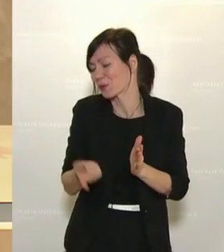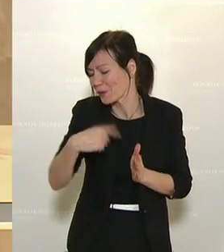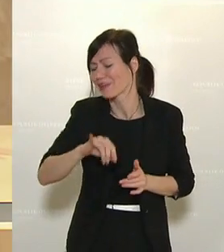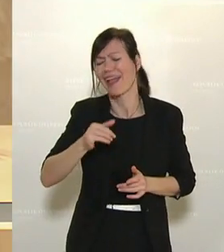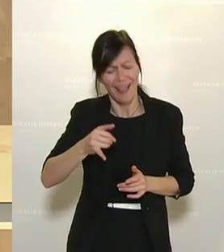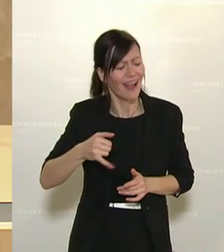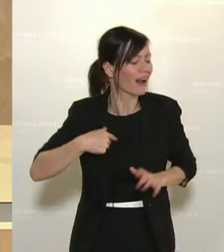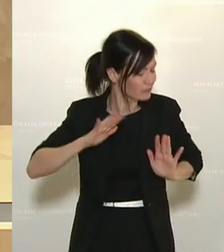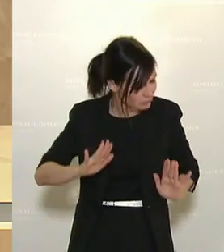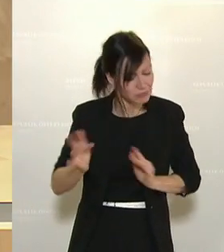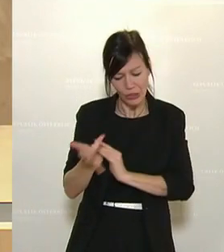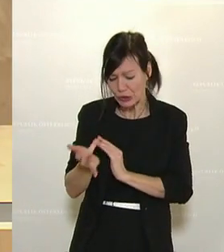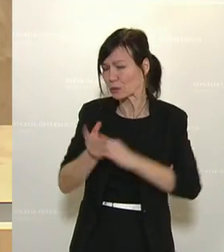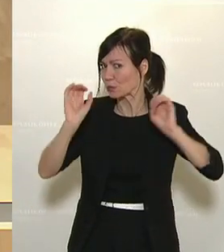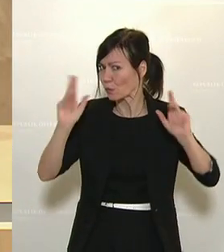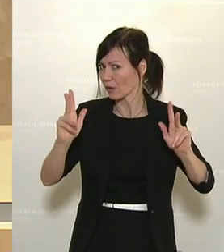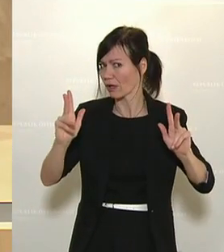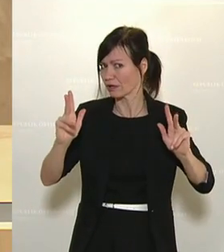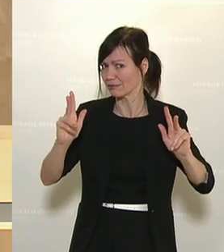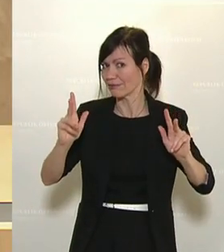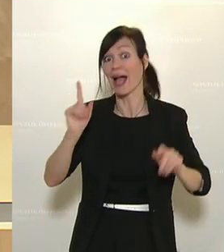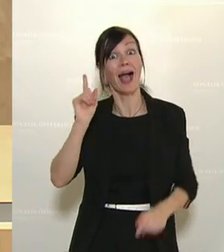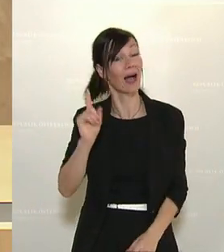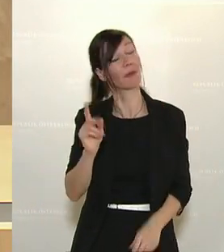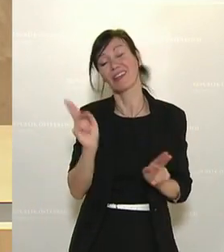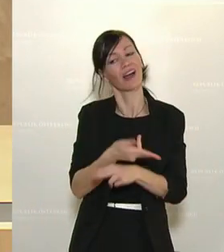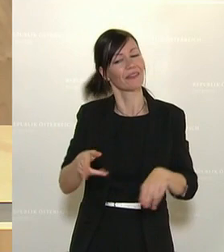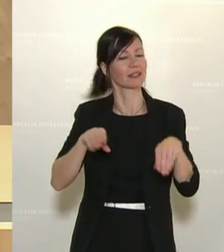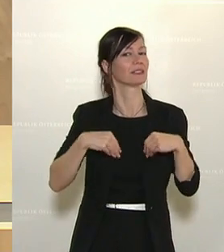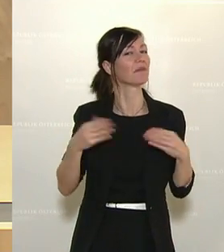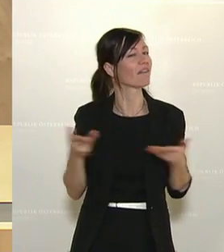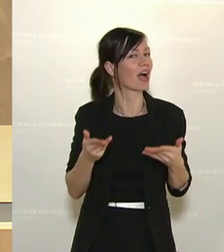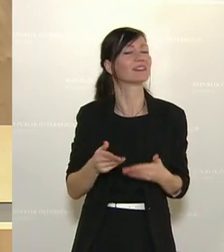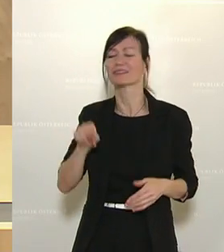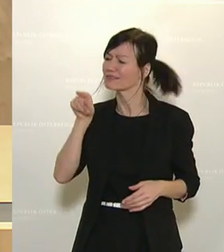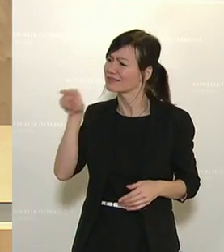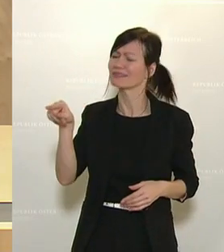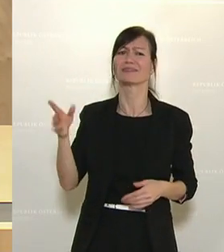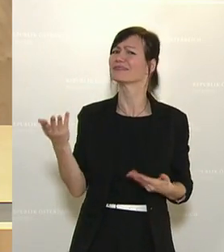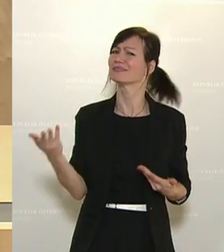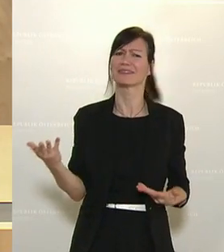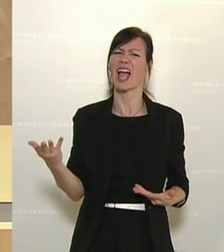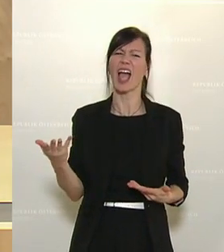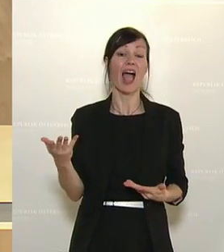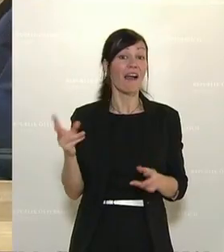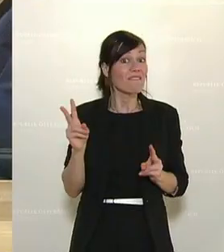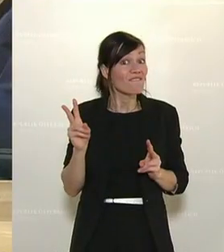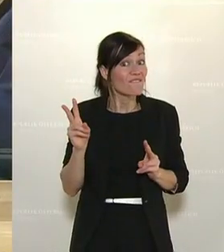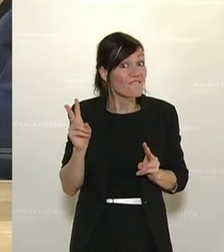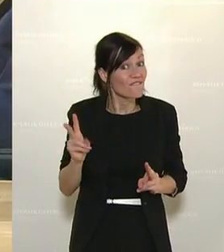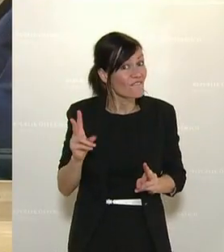Ihnen unbenommen, die Kritik an diesen Dingen. Aber was ich nicht akzeptiere, ist Ihre absolute Weigerung, an